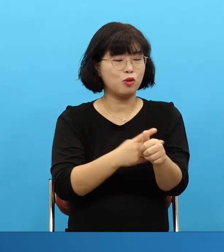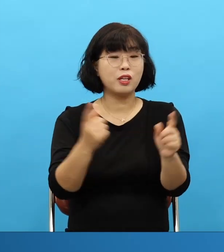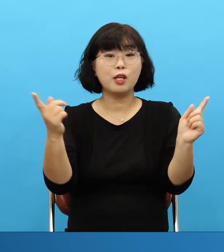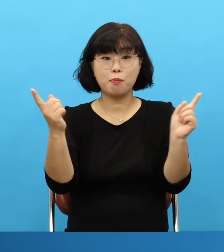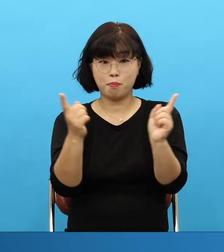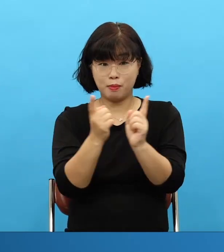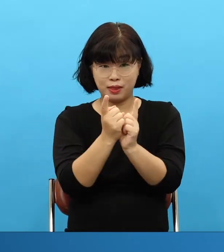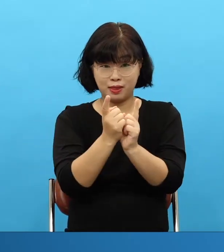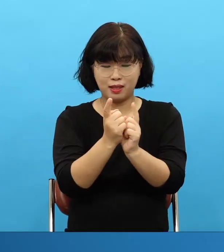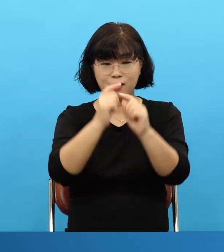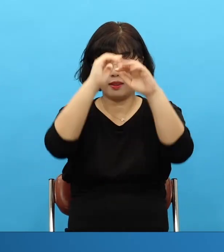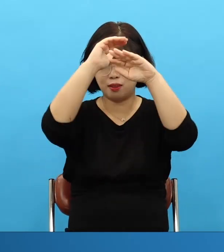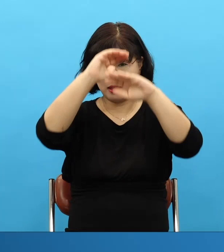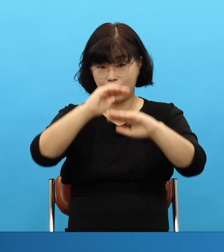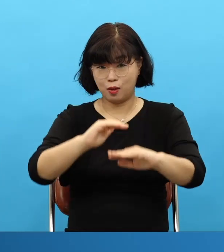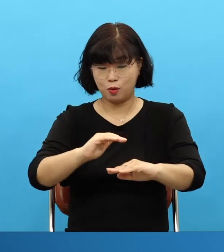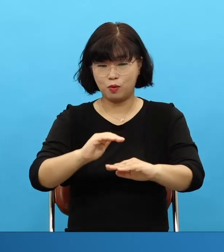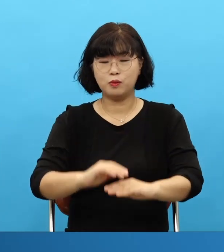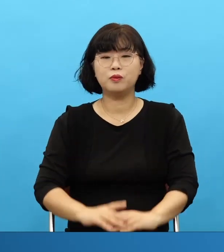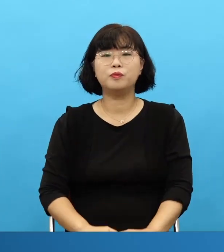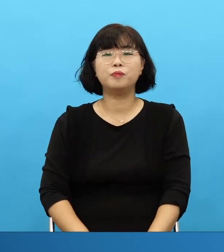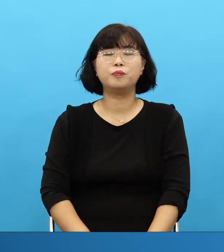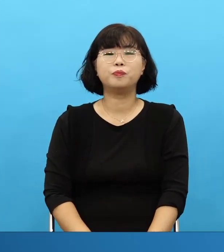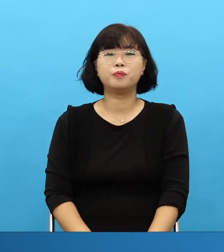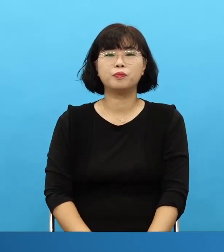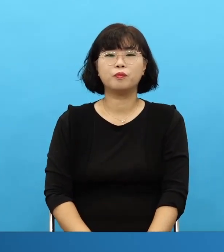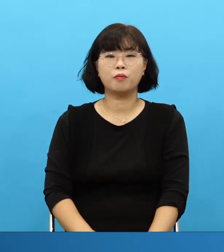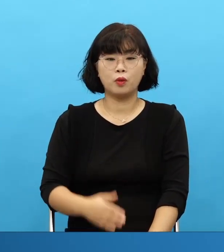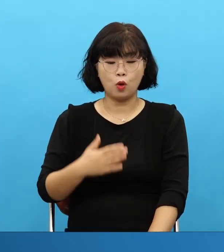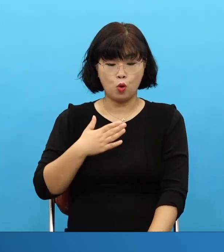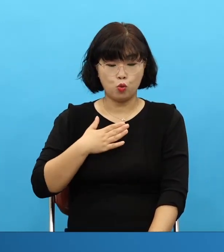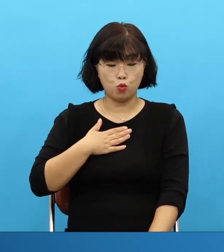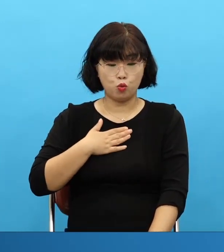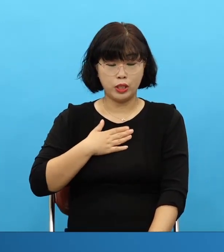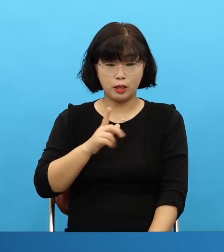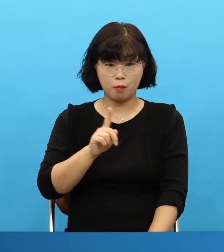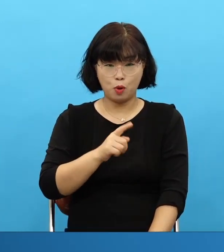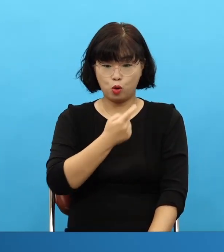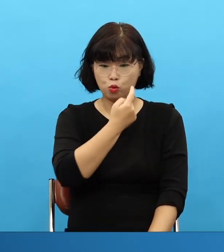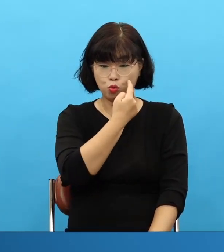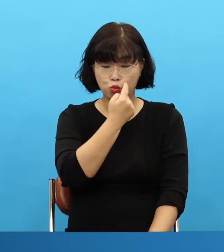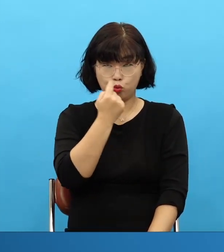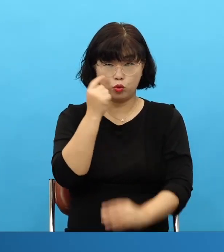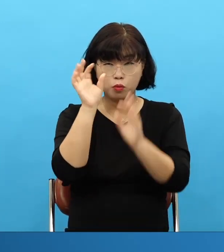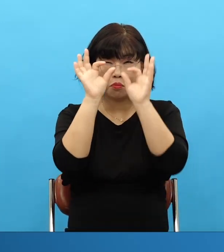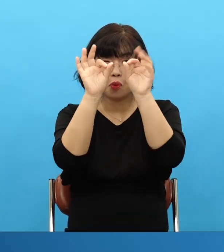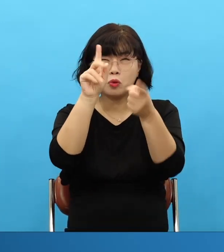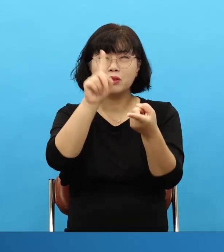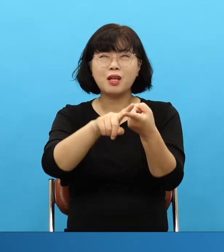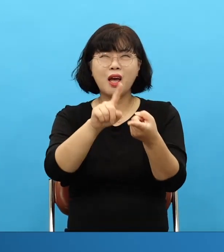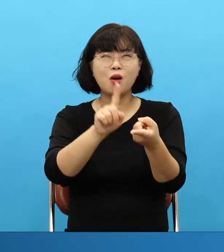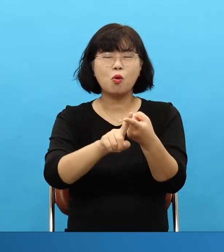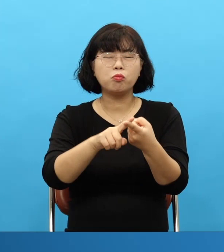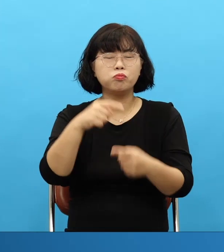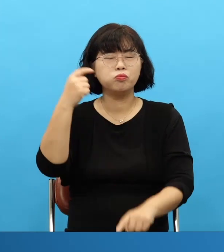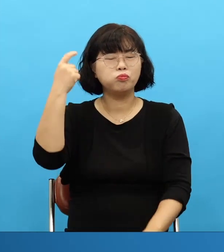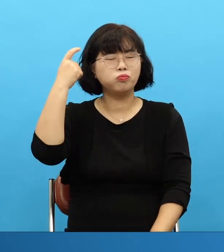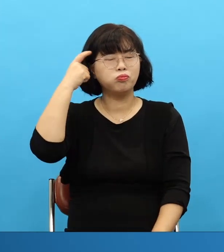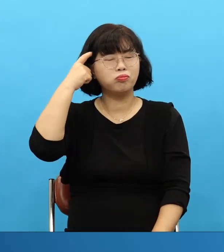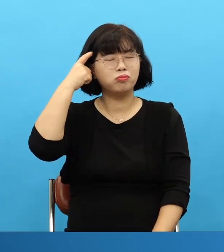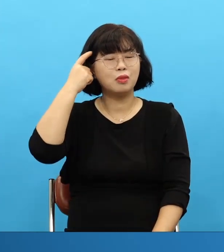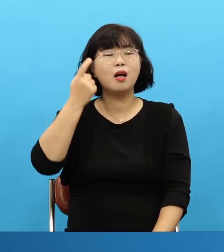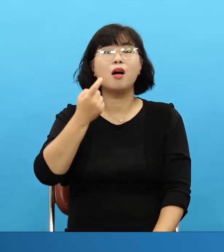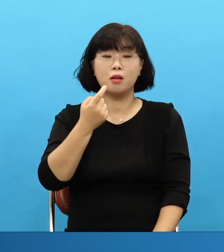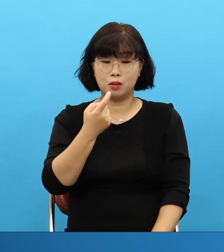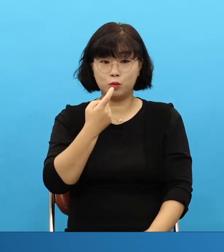우리는 보는 그대로 생각하기 쉽습니다. It's easy for us to think according to what we see. 근데